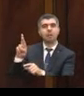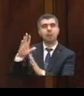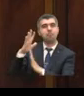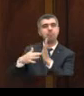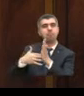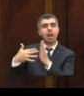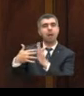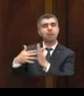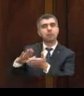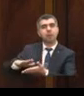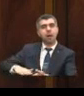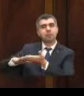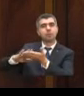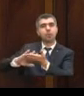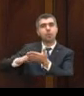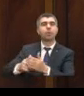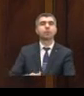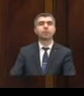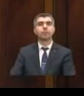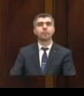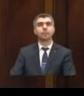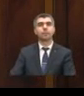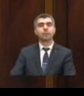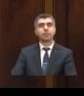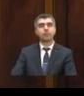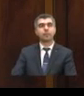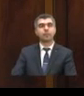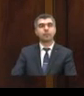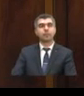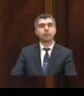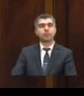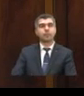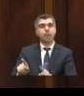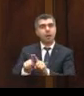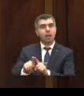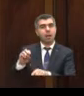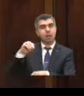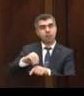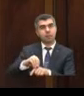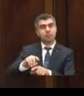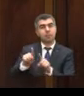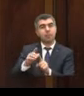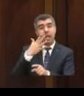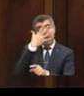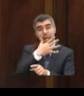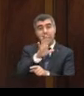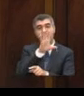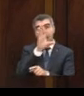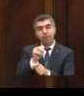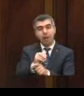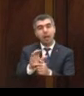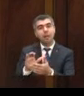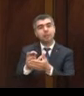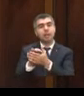طريقها. كما يتجسد في ترسيخ الانتماء الإفريقي التضامني